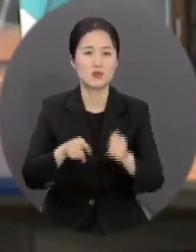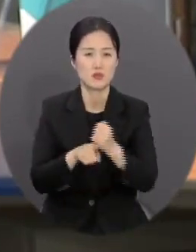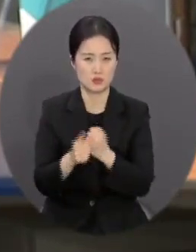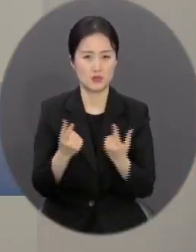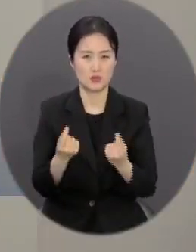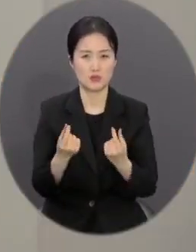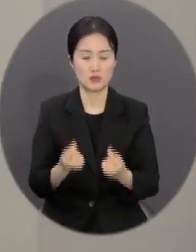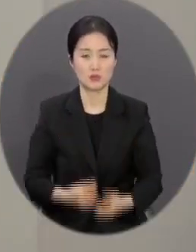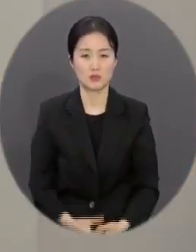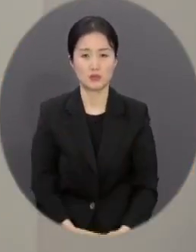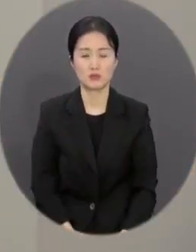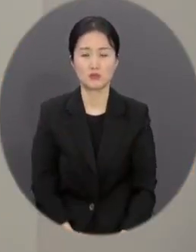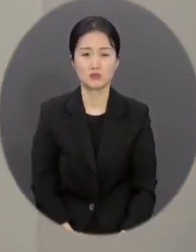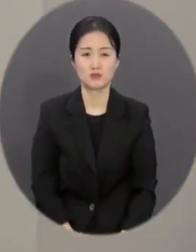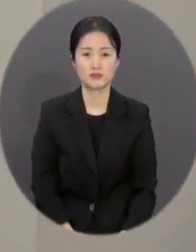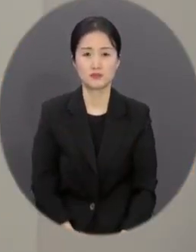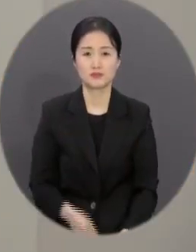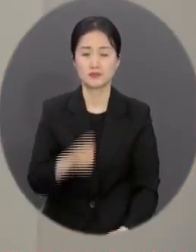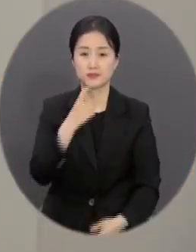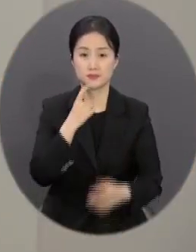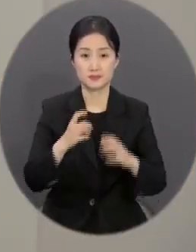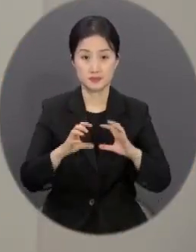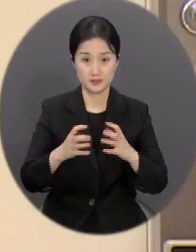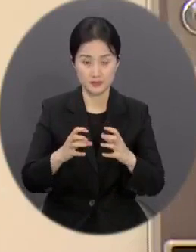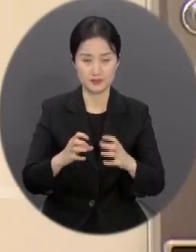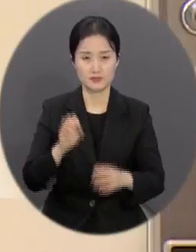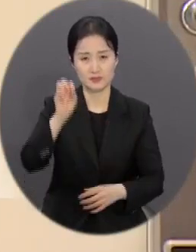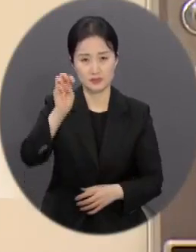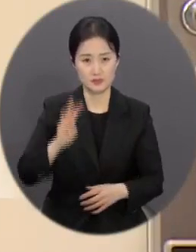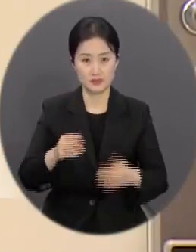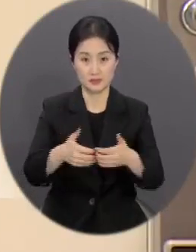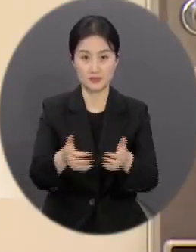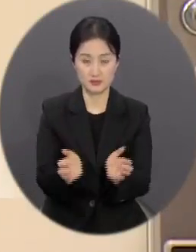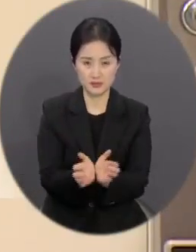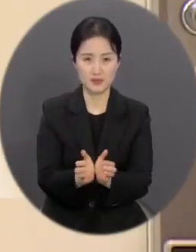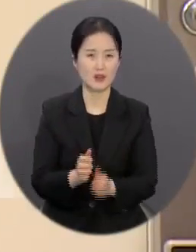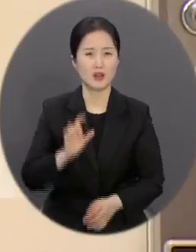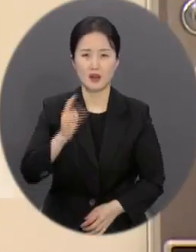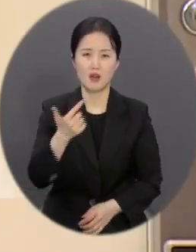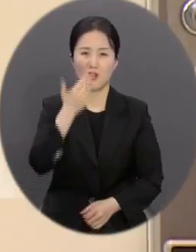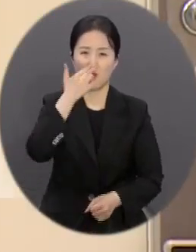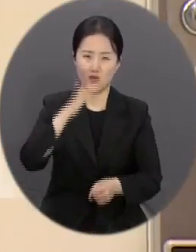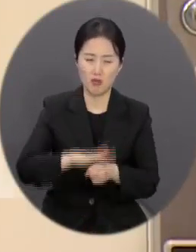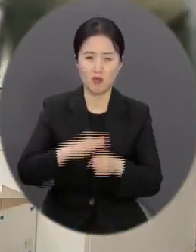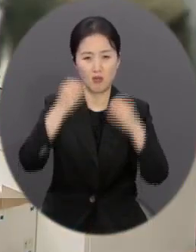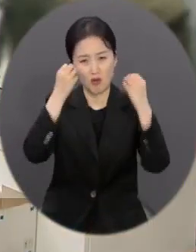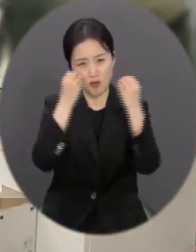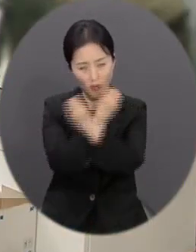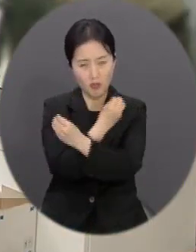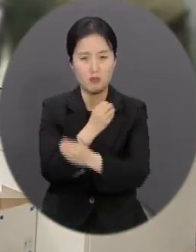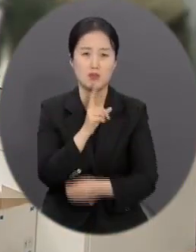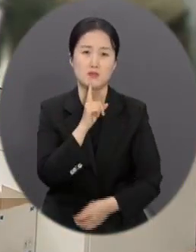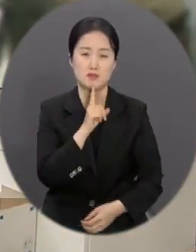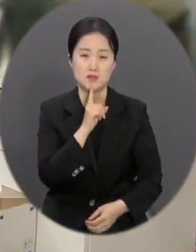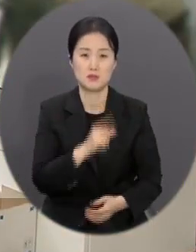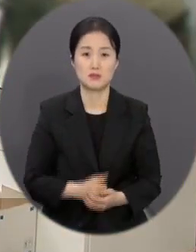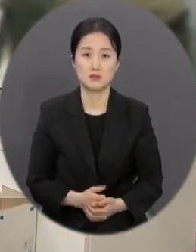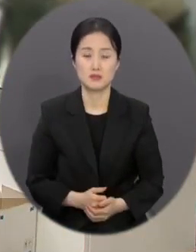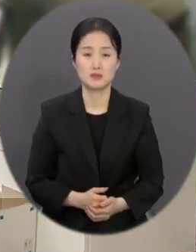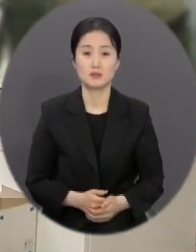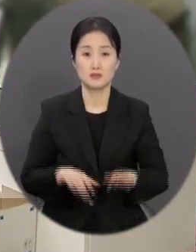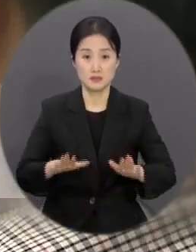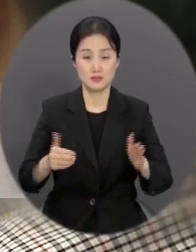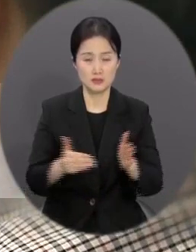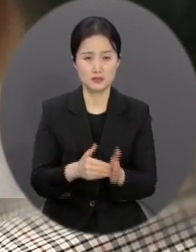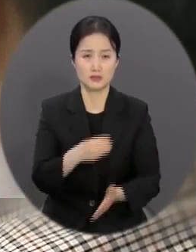보일 수가 없는 거죠. 민주당 광주시당은 그런 의도가 아니라며 펄쩍 뛰고 있습니다. 민주당 광주시당은 당원 불법 모집 논란이